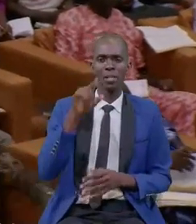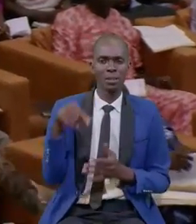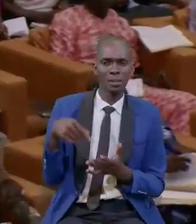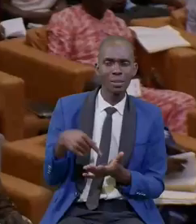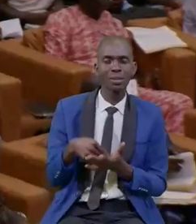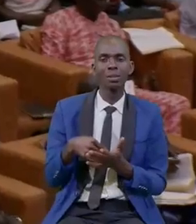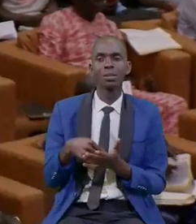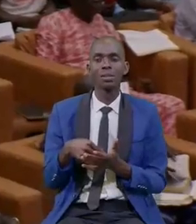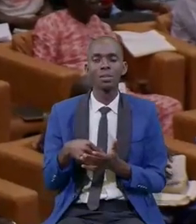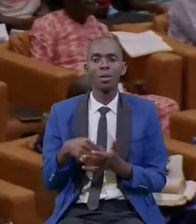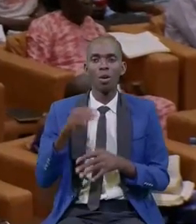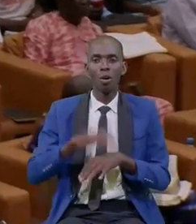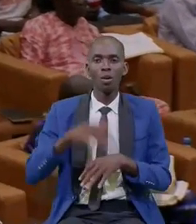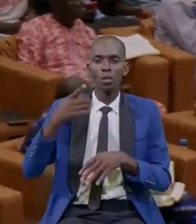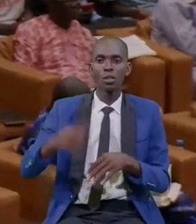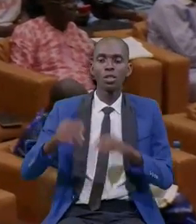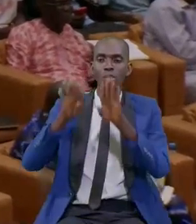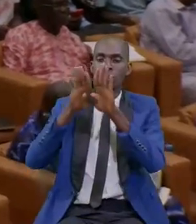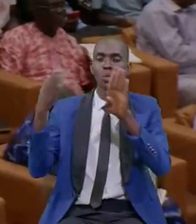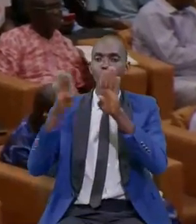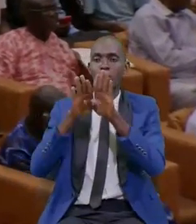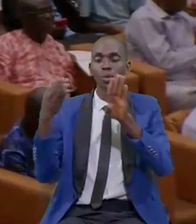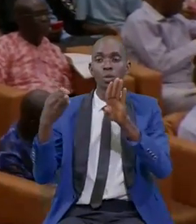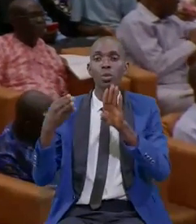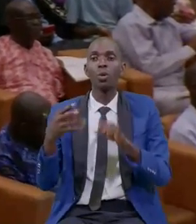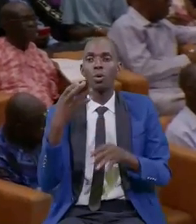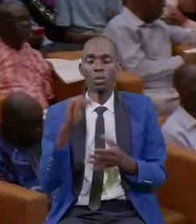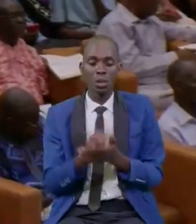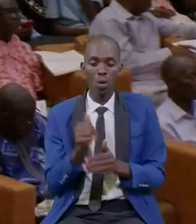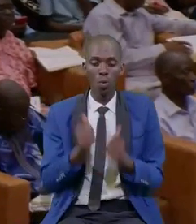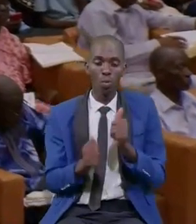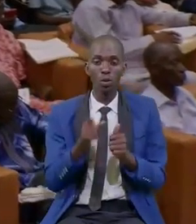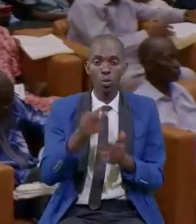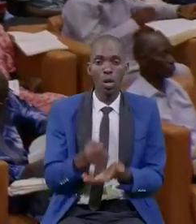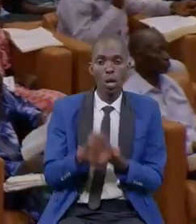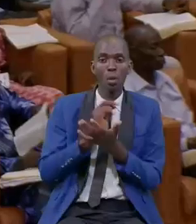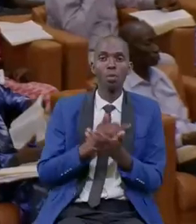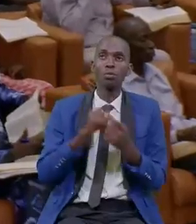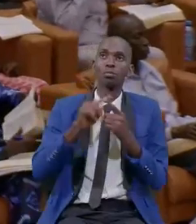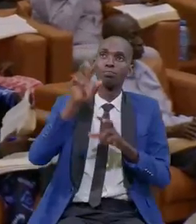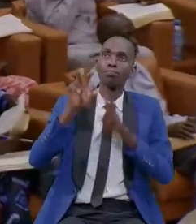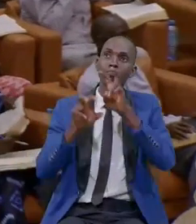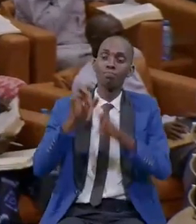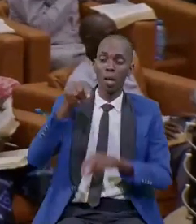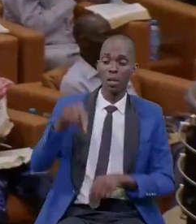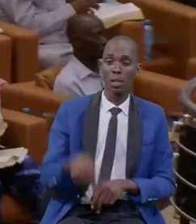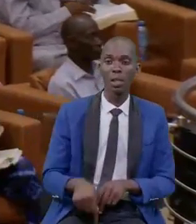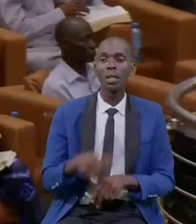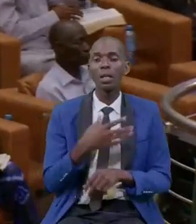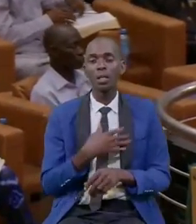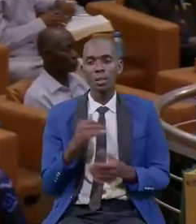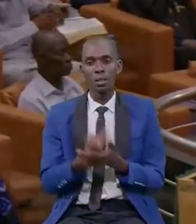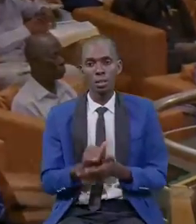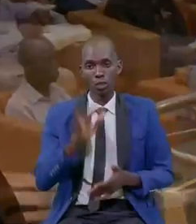Attache ce cordon de fil cramoisi à la fenêtre par laquelle tu nous fais descendre et